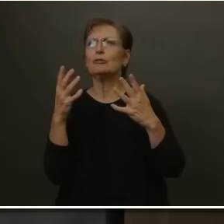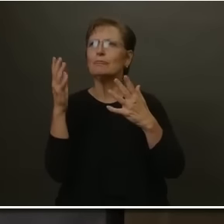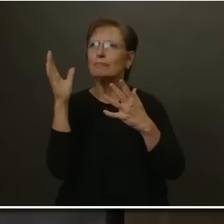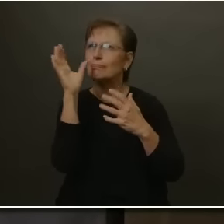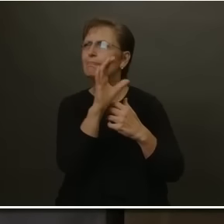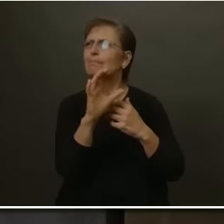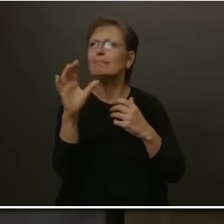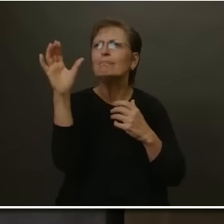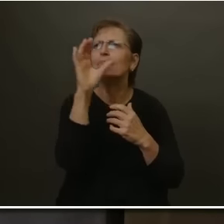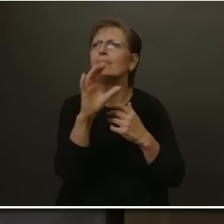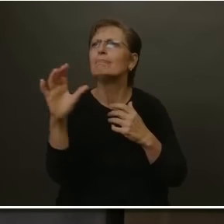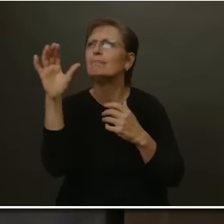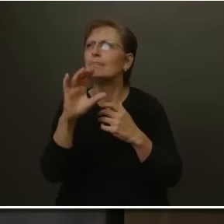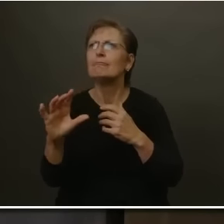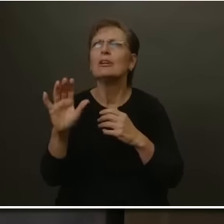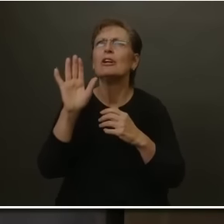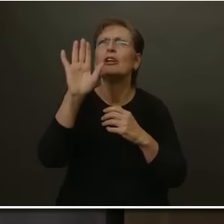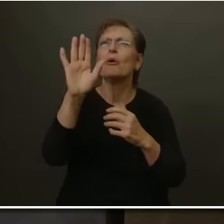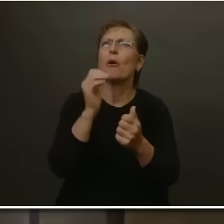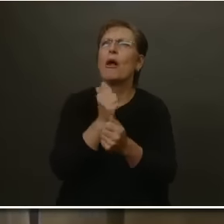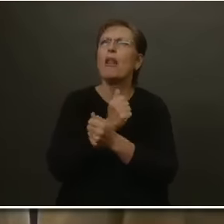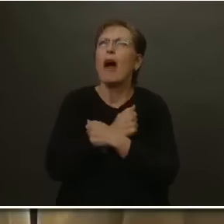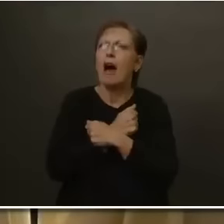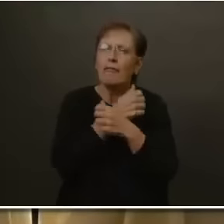تأبى أن تبصر حاجة البشرية جمعاء.